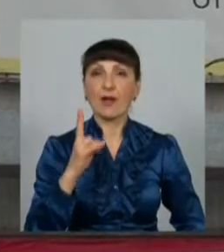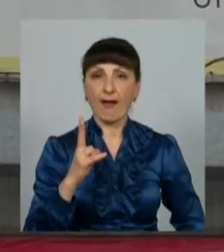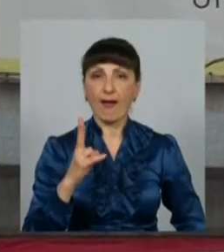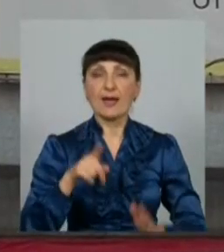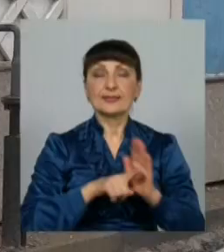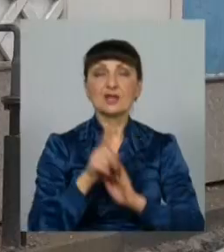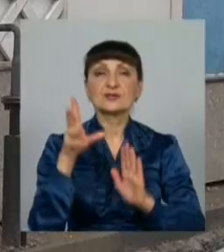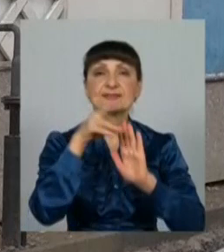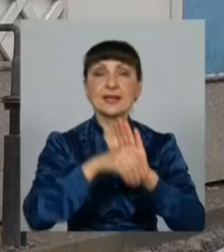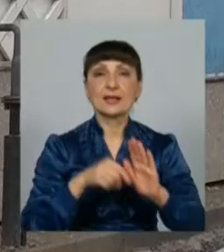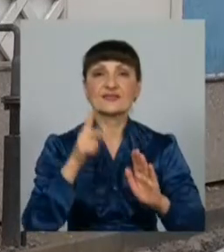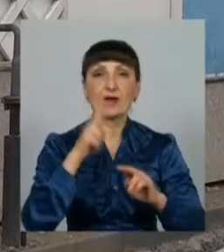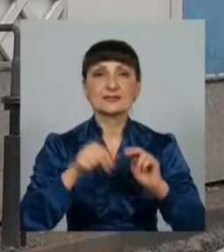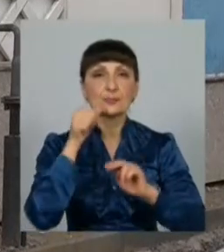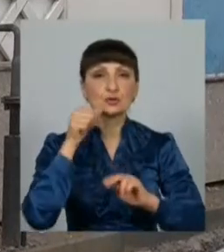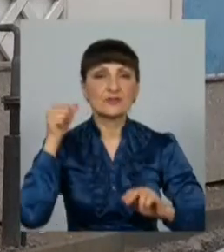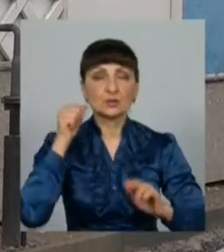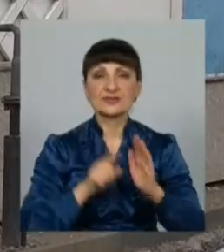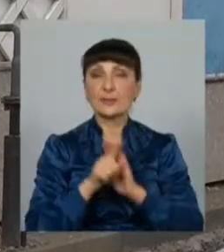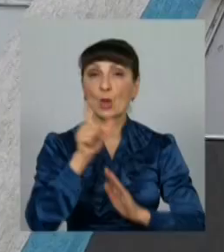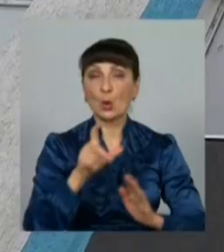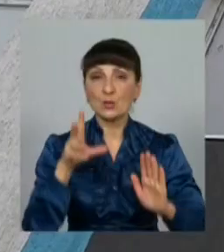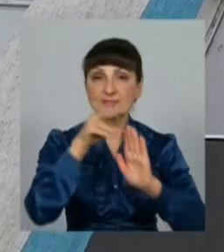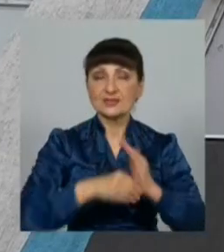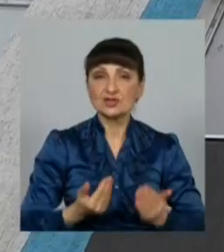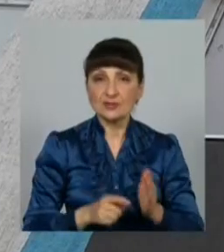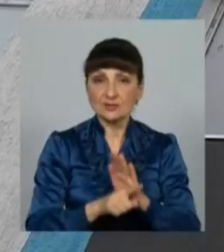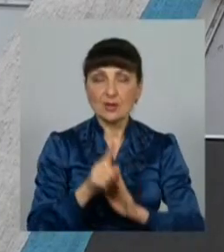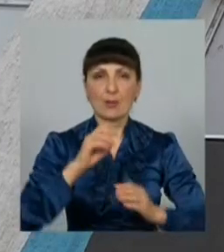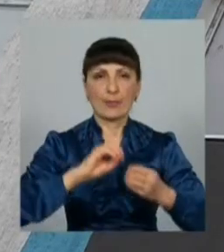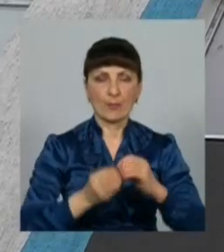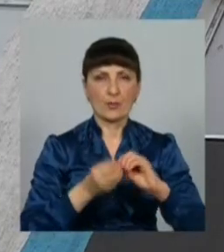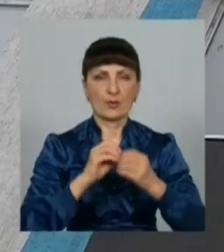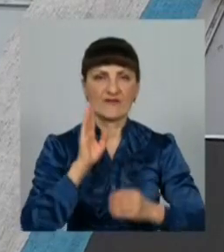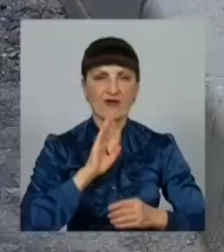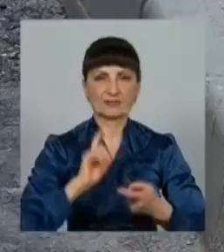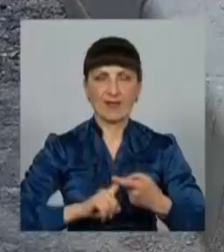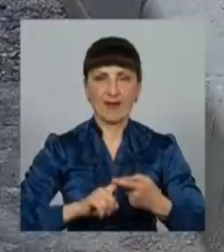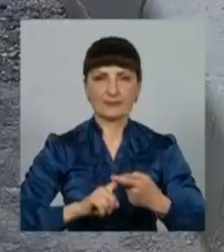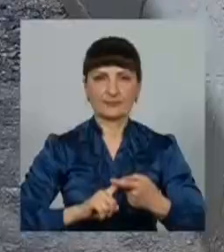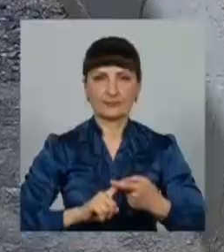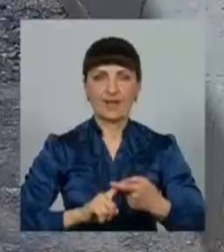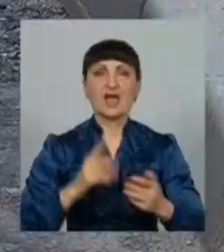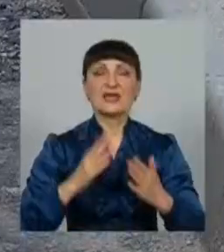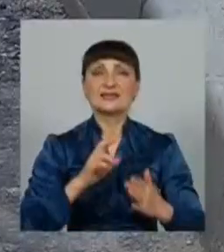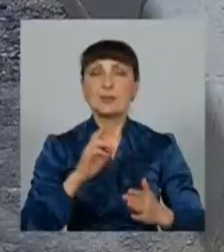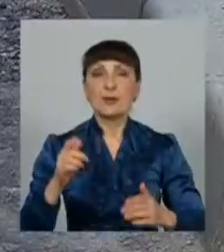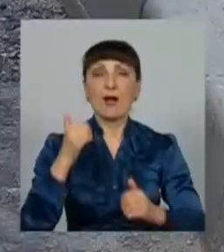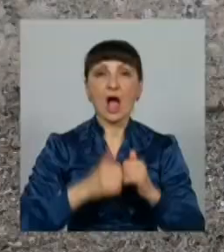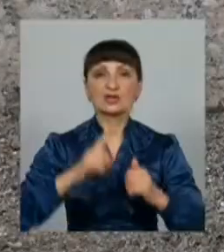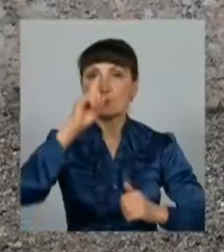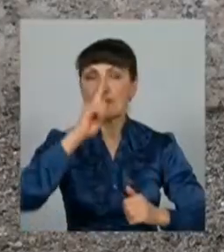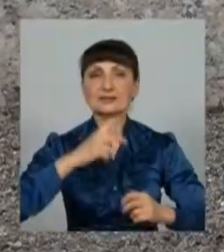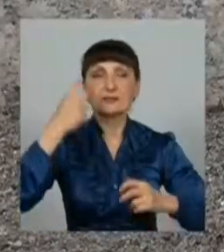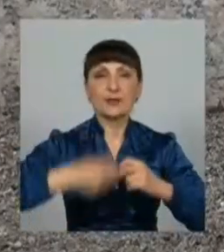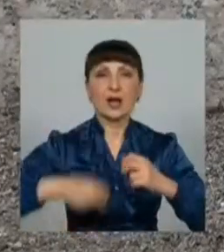заселяться только в конце прошлого года. С момента заезда жильцов начались постоянные проблемы с водоснабжением. Все бы ничего, если бы с каждым месяцем